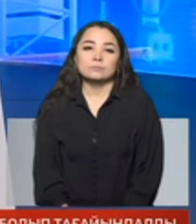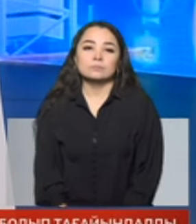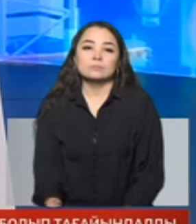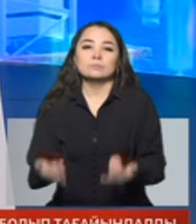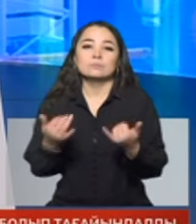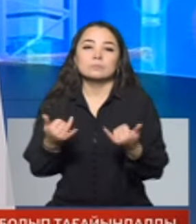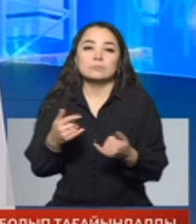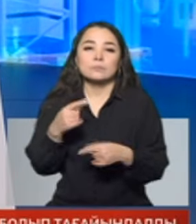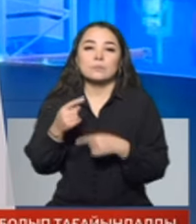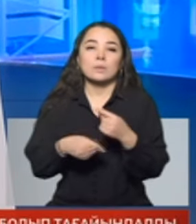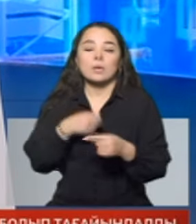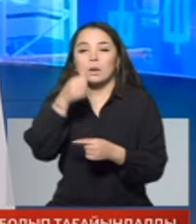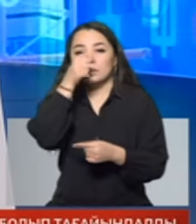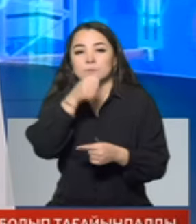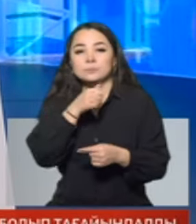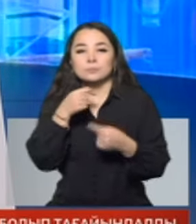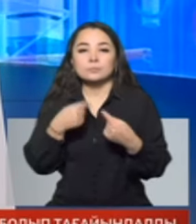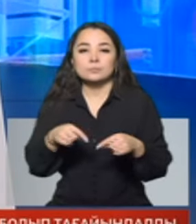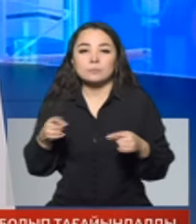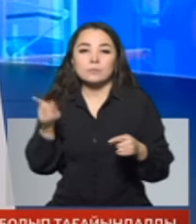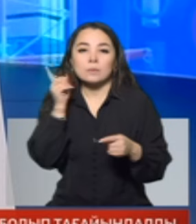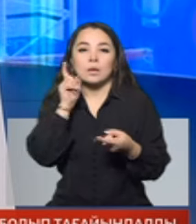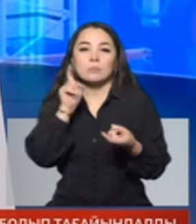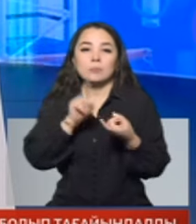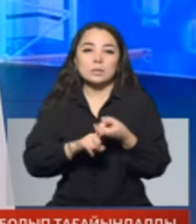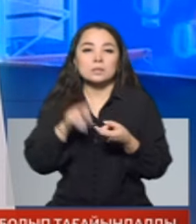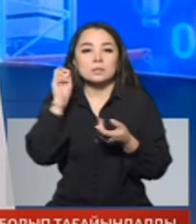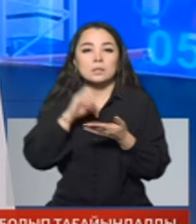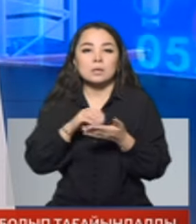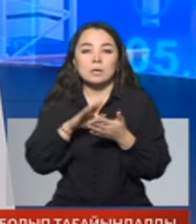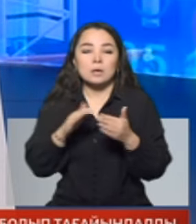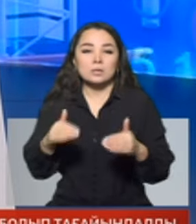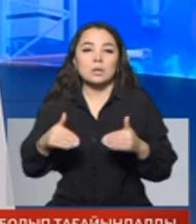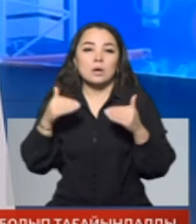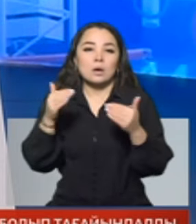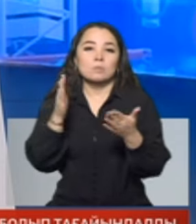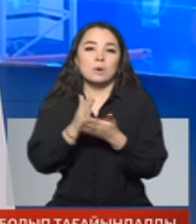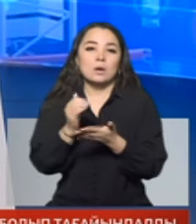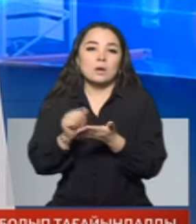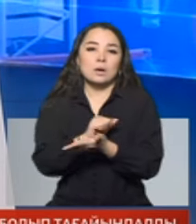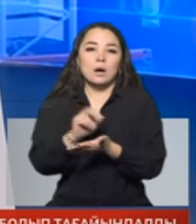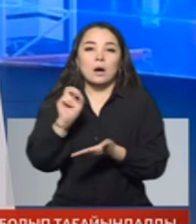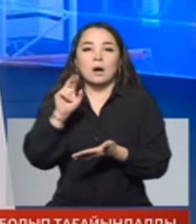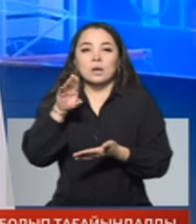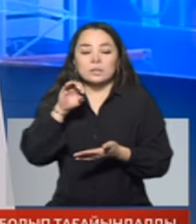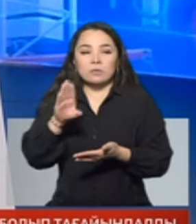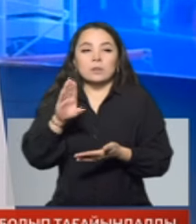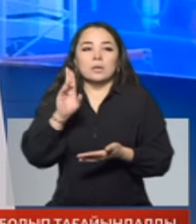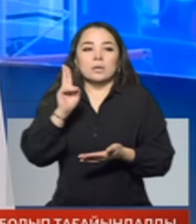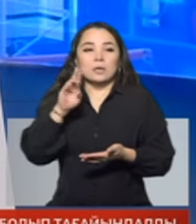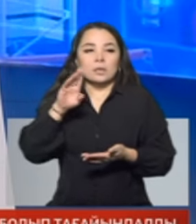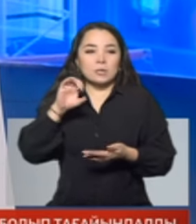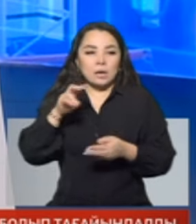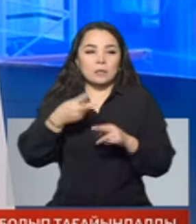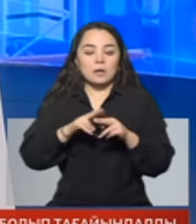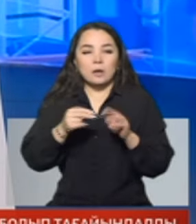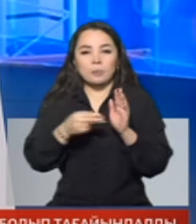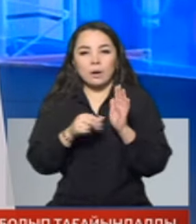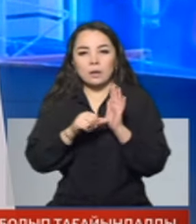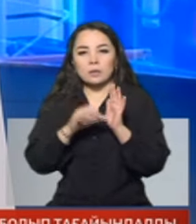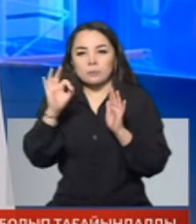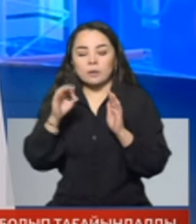Ал бізде келесі айда кейбір ұялы байланыс тарифтері қымбаттайды. Актив және кесіл операторларында баға